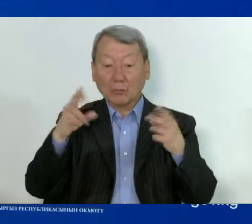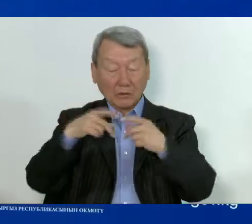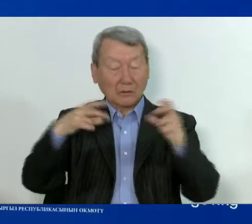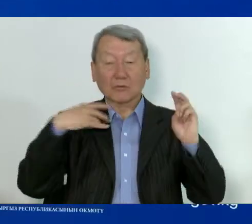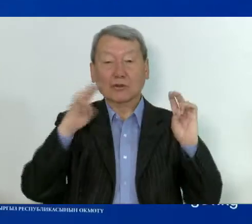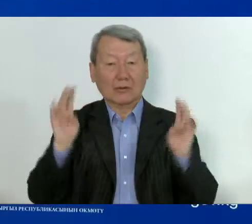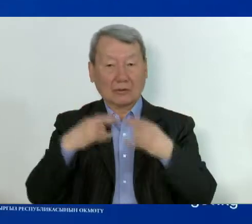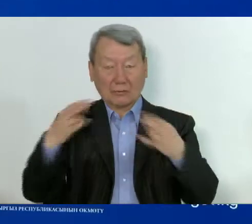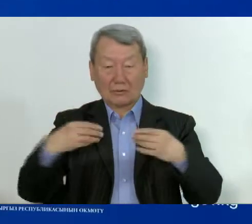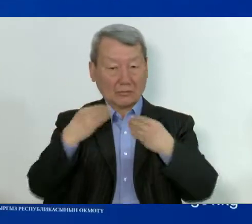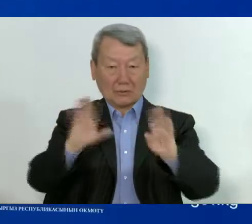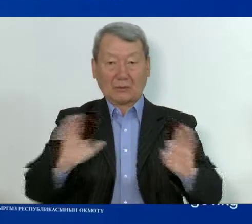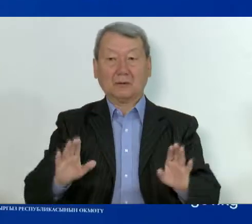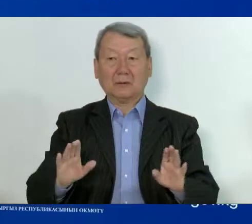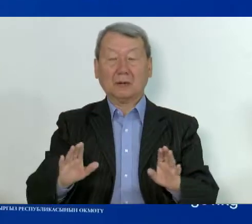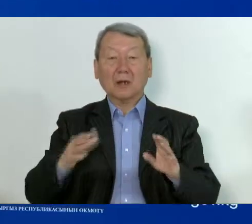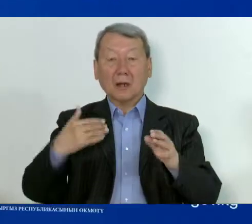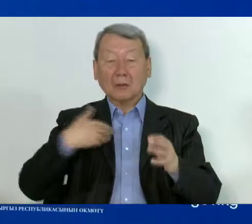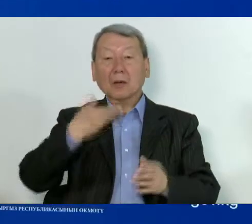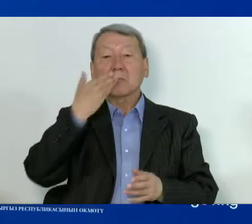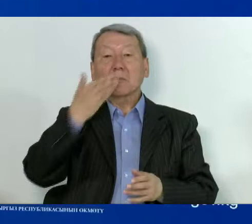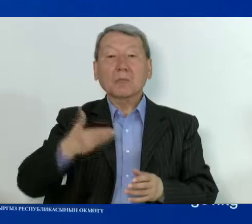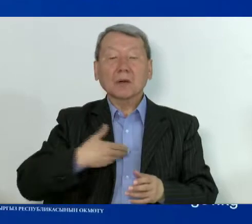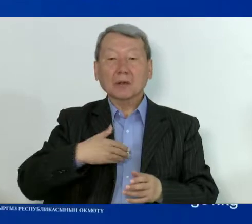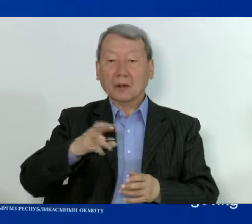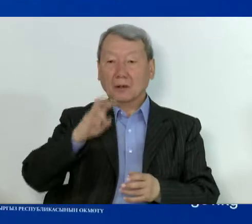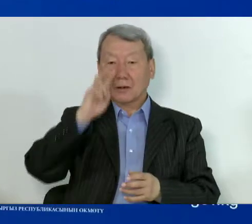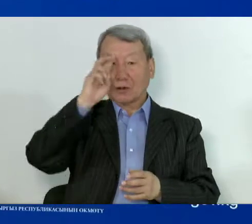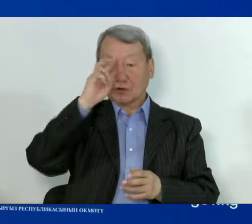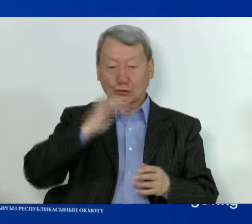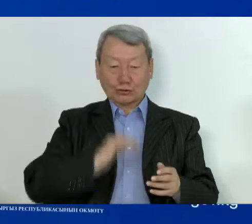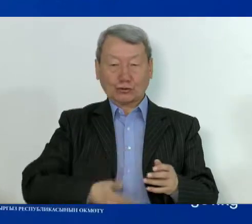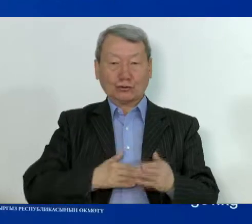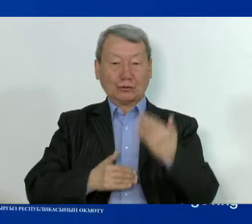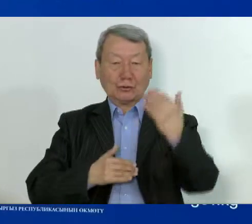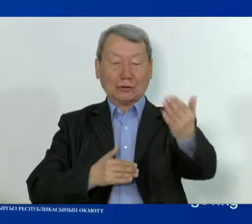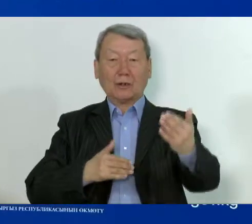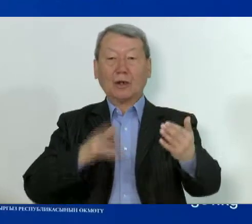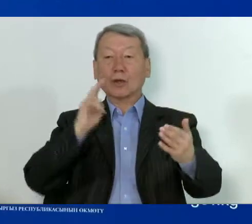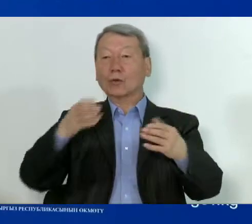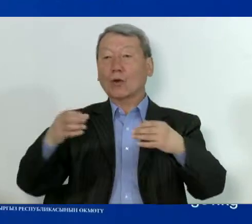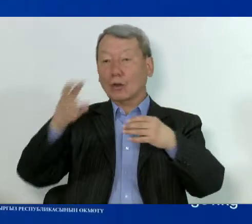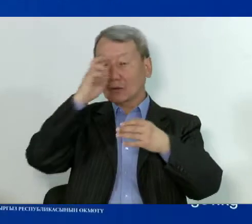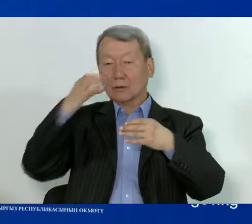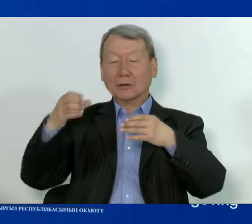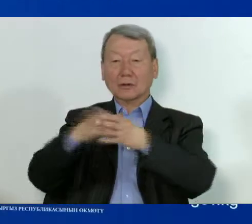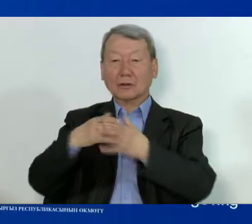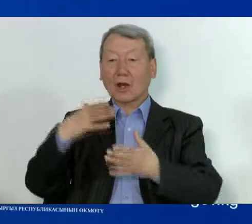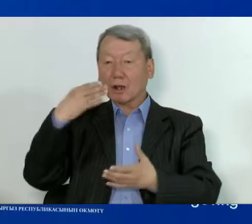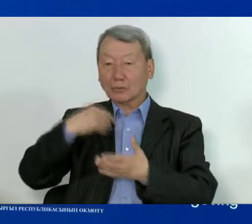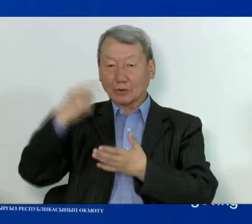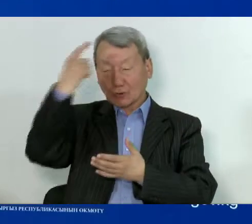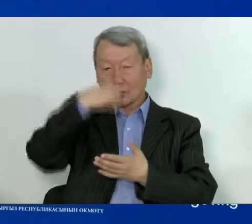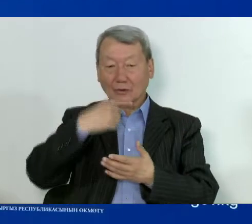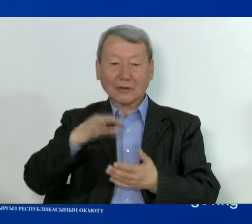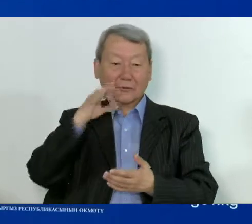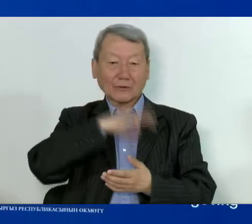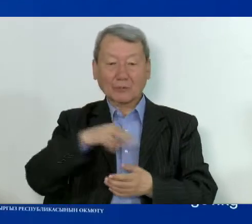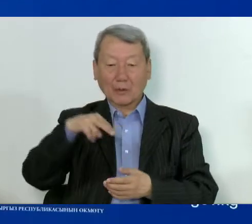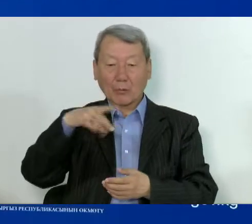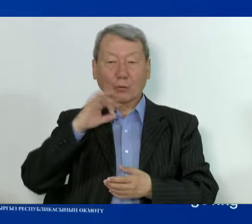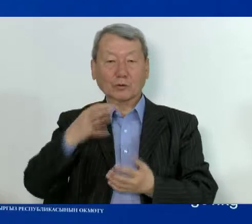нуждается в пропусках. К нам обращаются не государственные организации, и те организации, которые в своих личных целях хотят получить